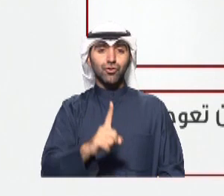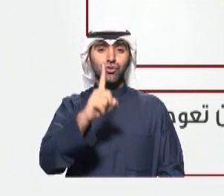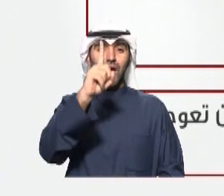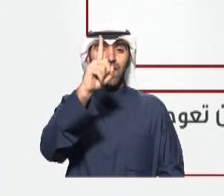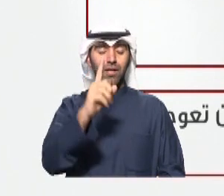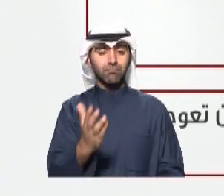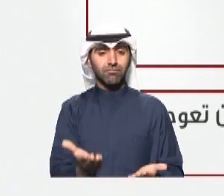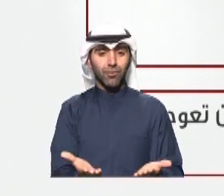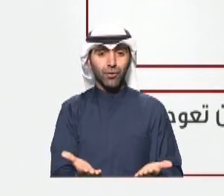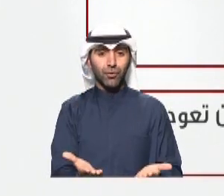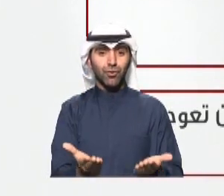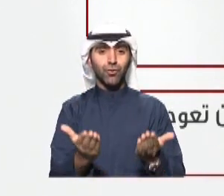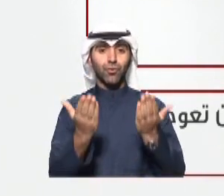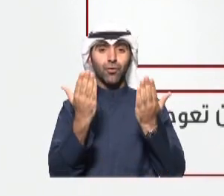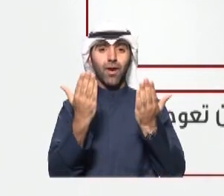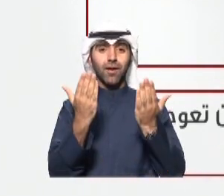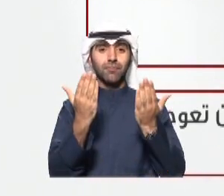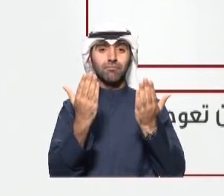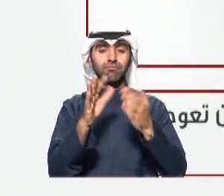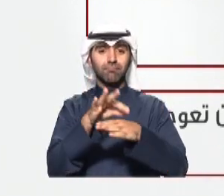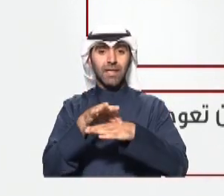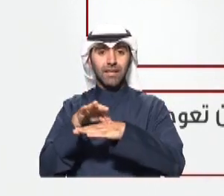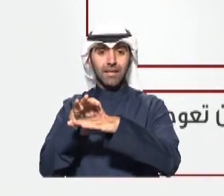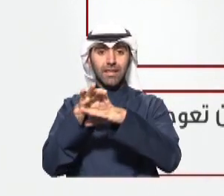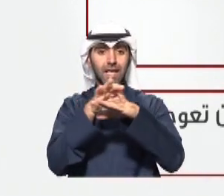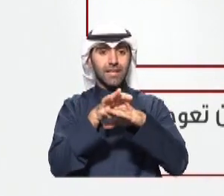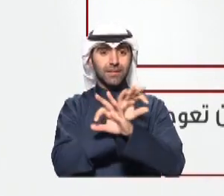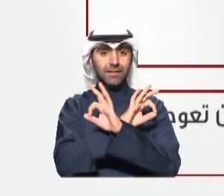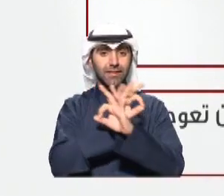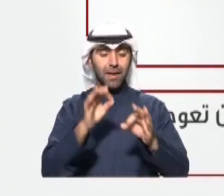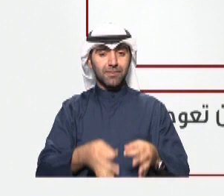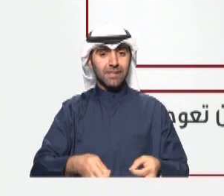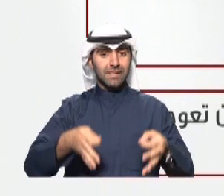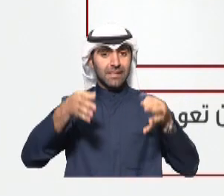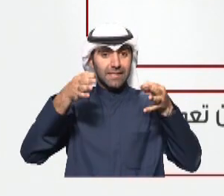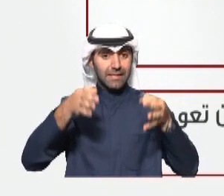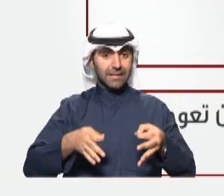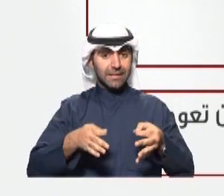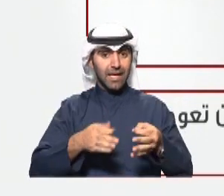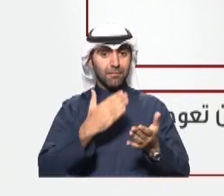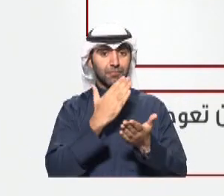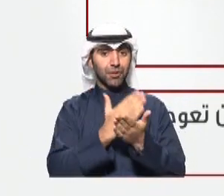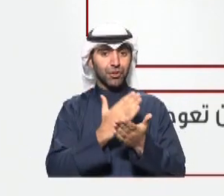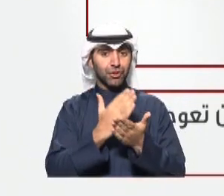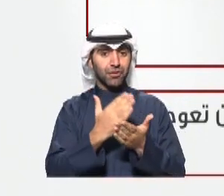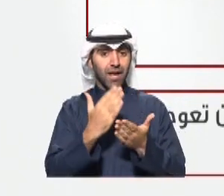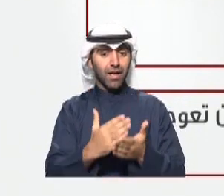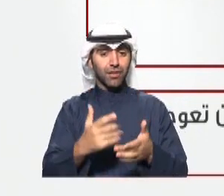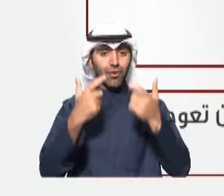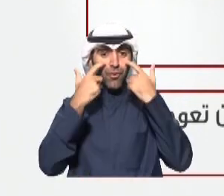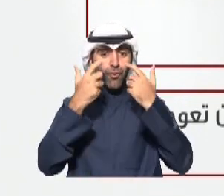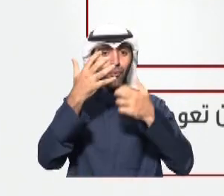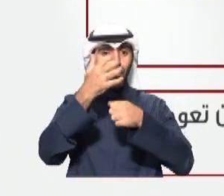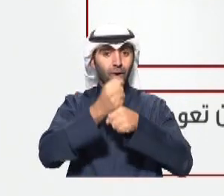نحن بمداومة الالتزام والتعاون واستشعار المسؤولية المجتمعية